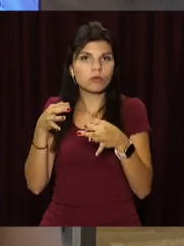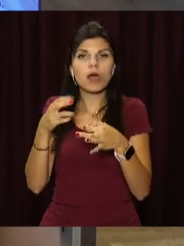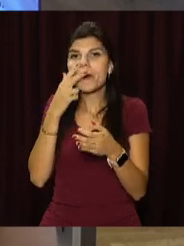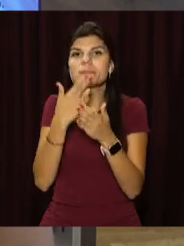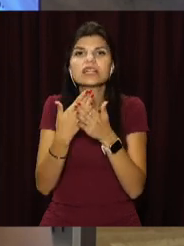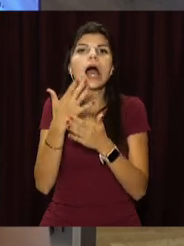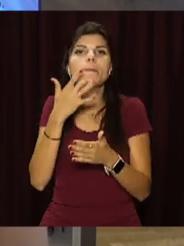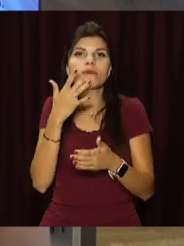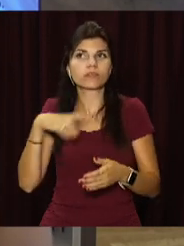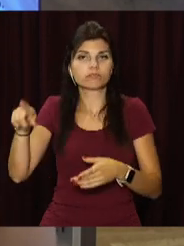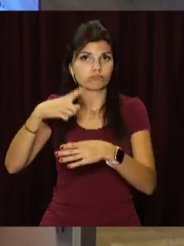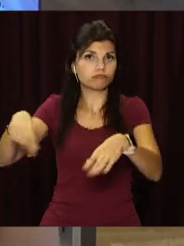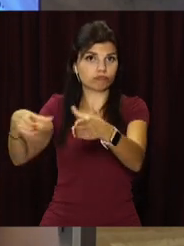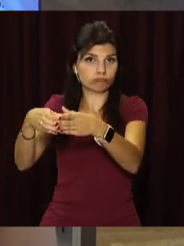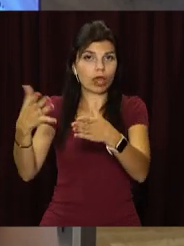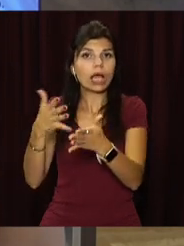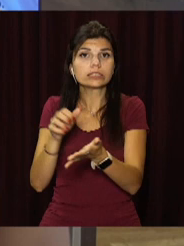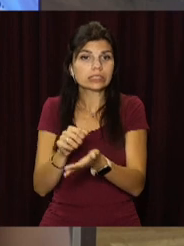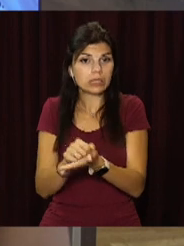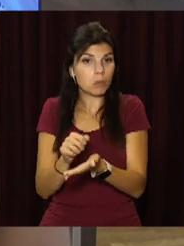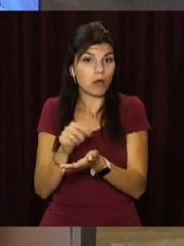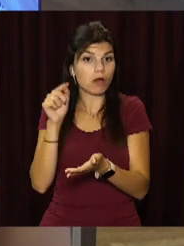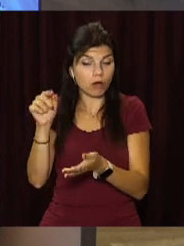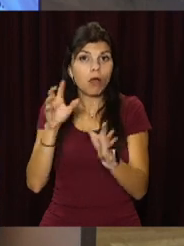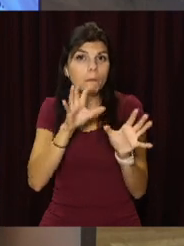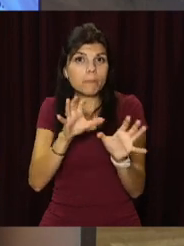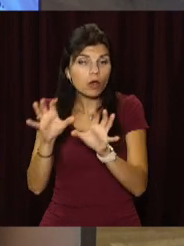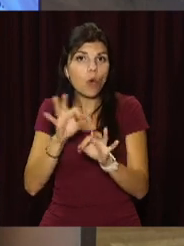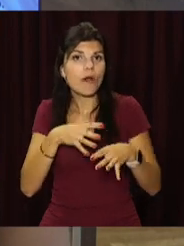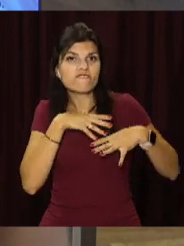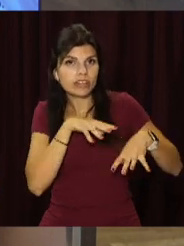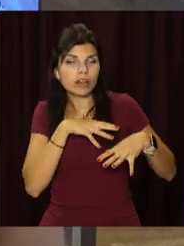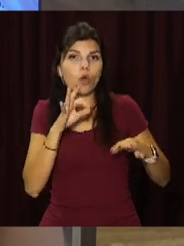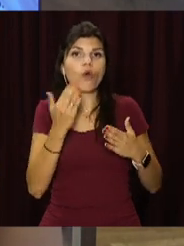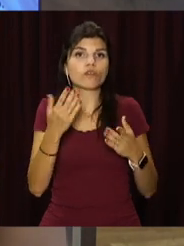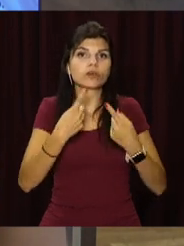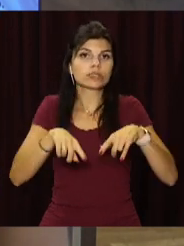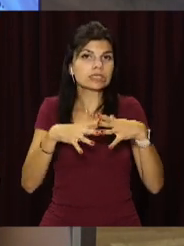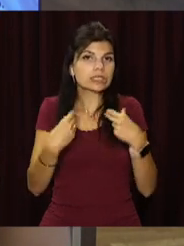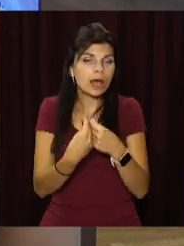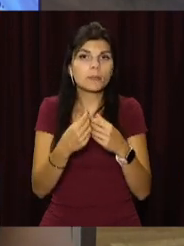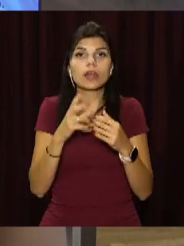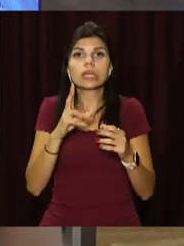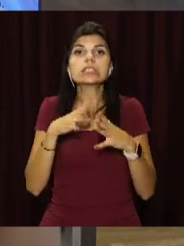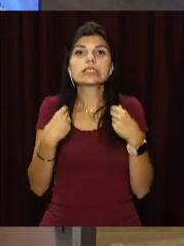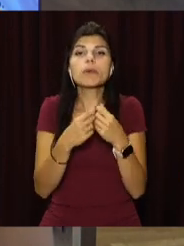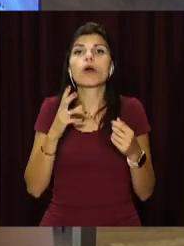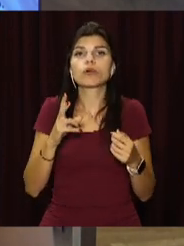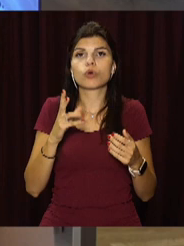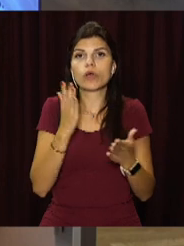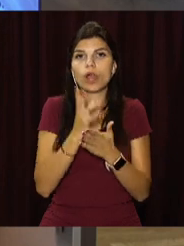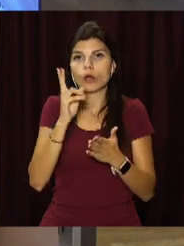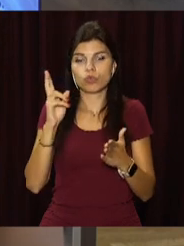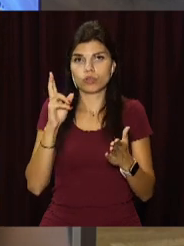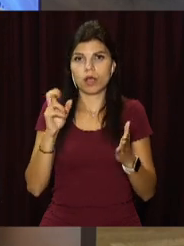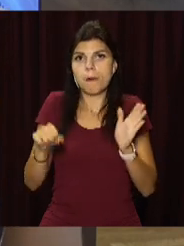представниками американської спільноти, які займаються піклуванням про ветеранів, про їх членів сімей та сімей загиблих. Нам дуже